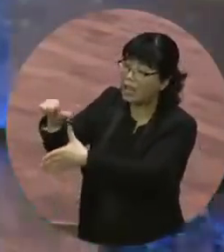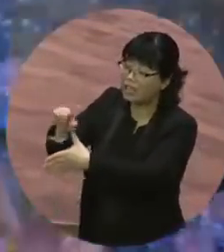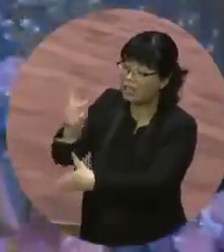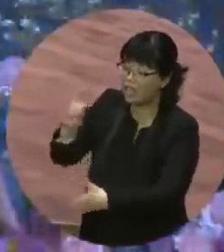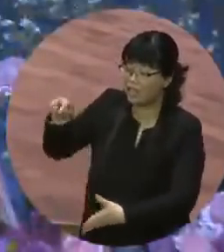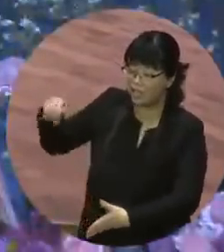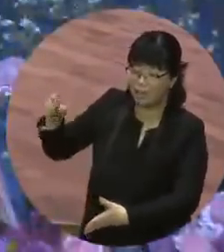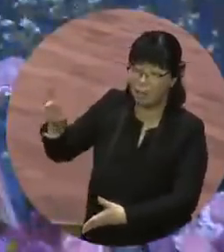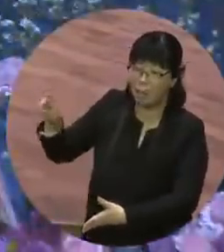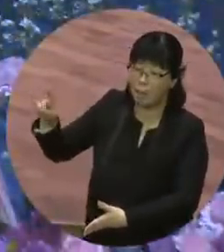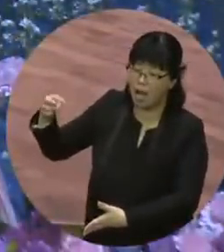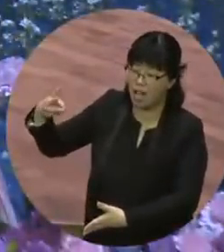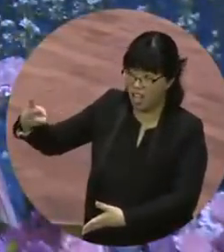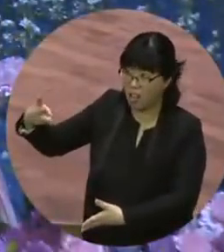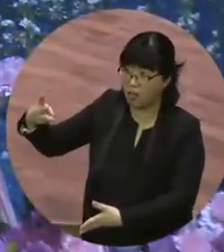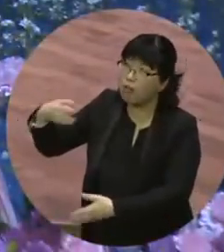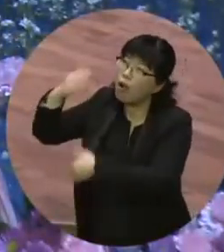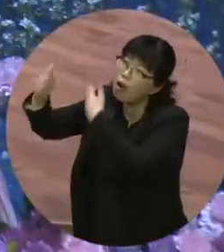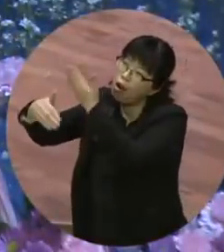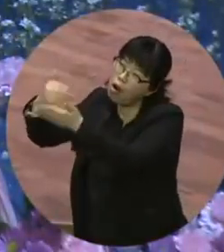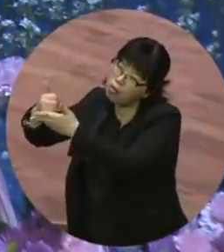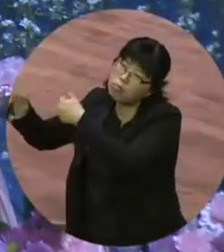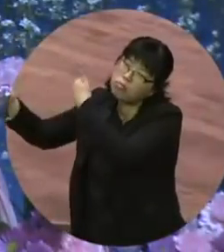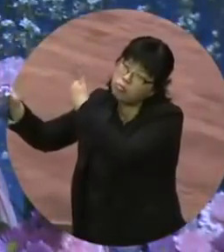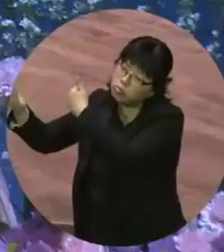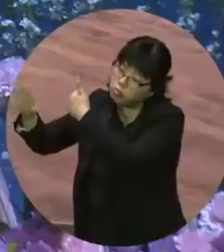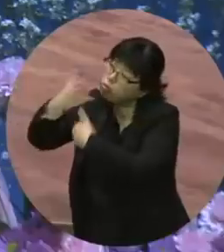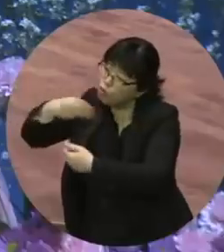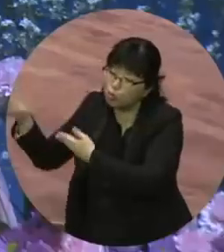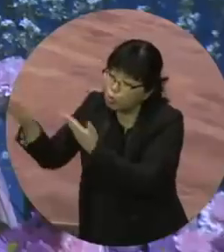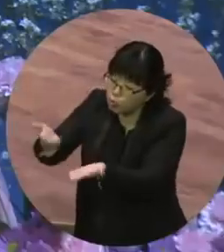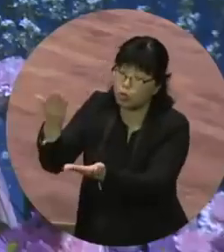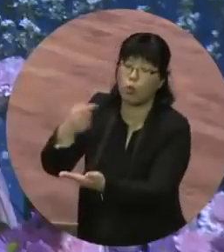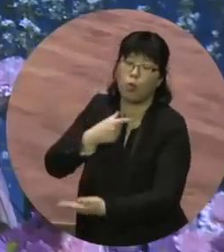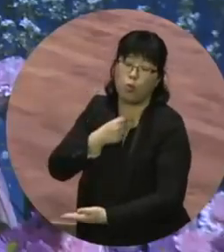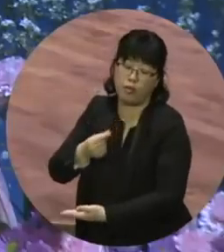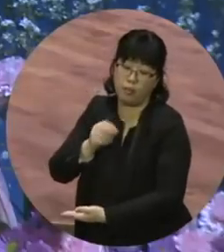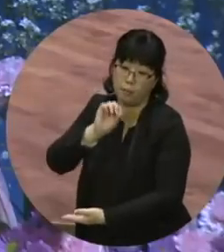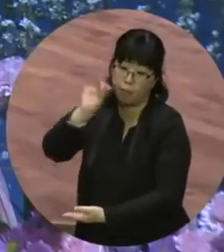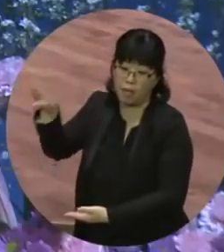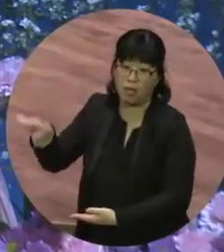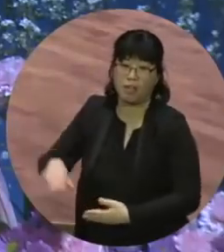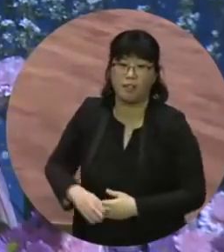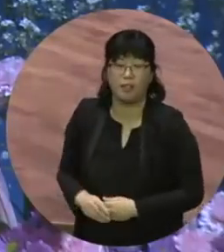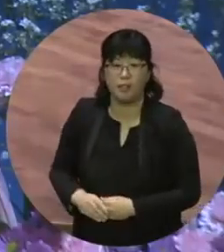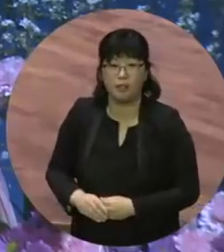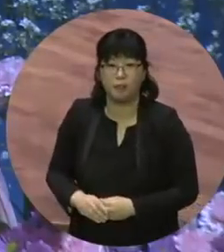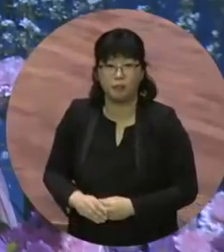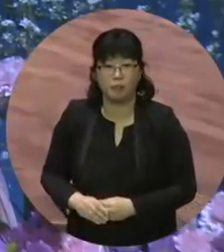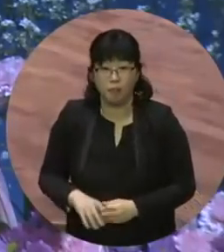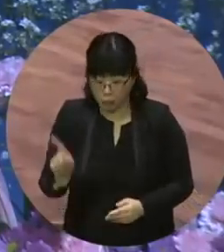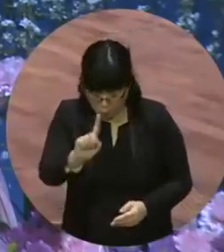자, 하나님의 말씀을 믿을 수 없다 이거예요.